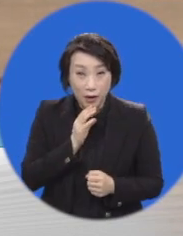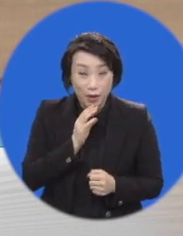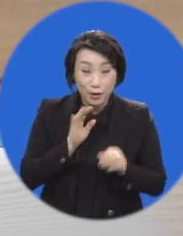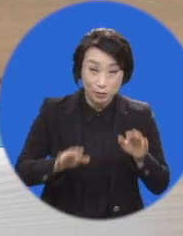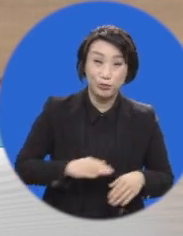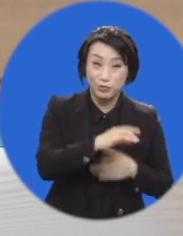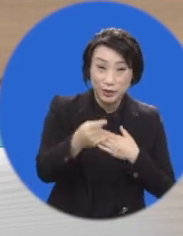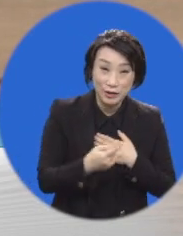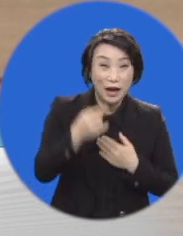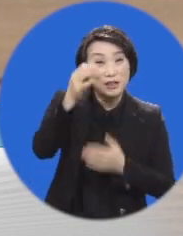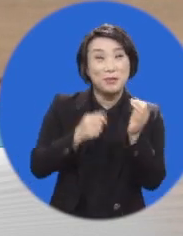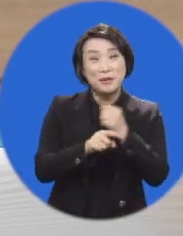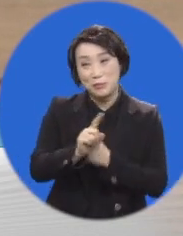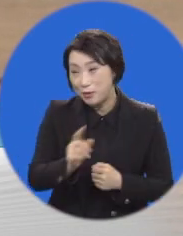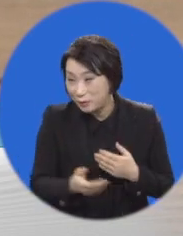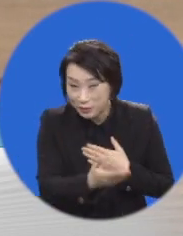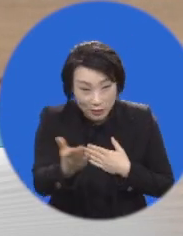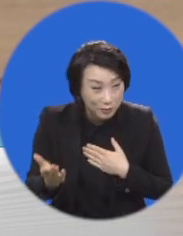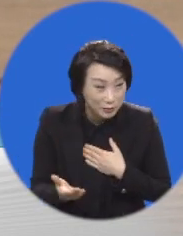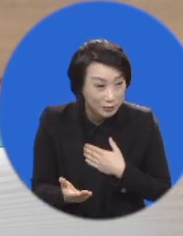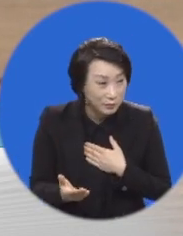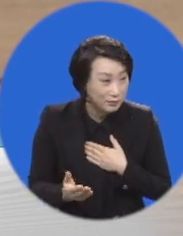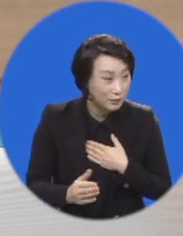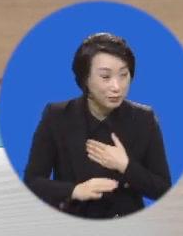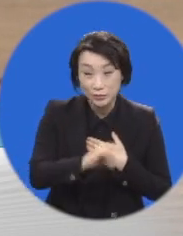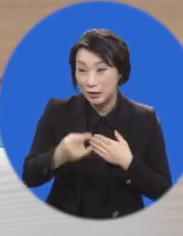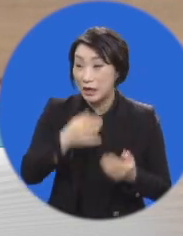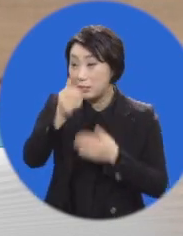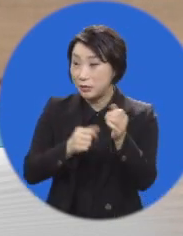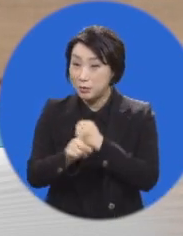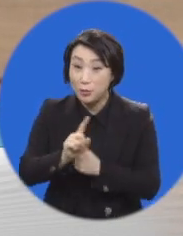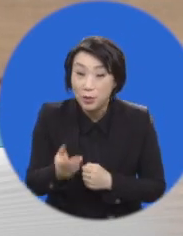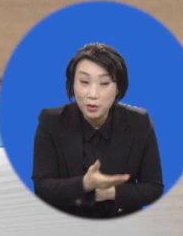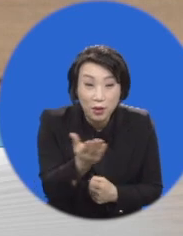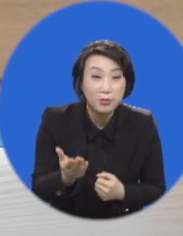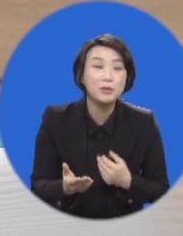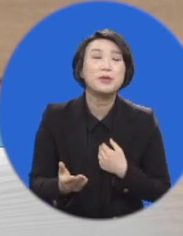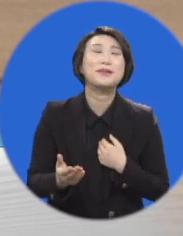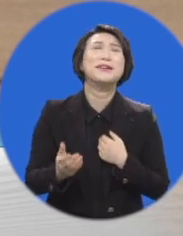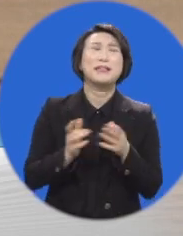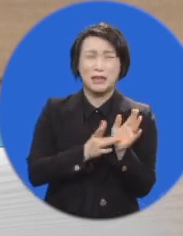우리에게는 뜻이 뭘까? 우리에게는 그를 믿고